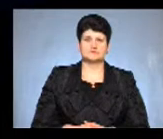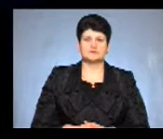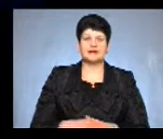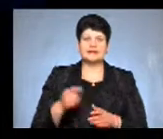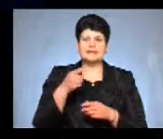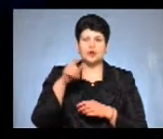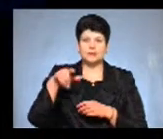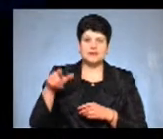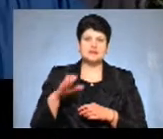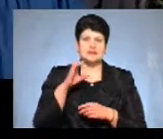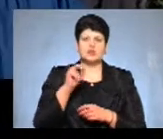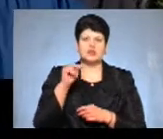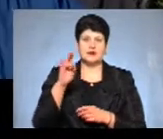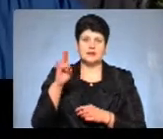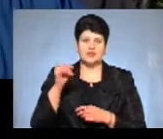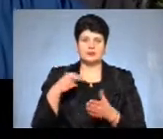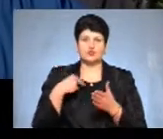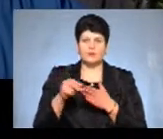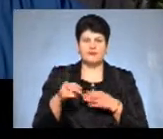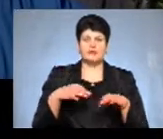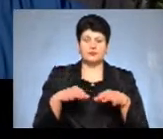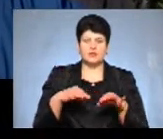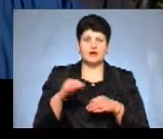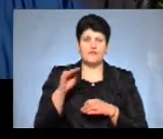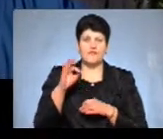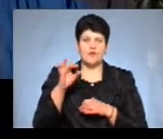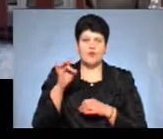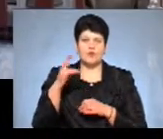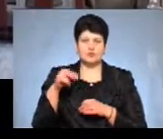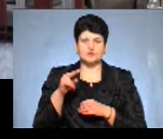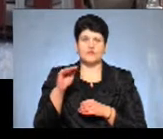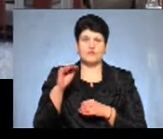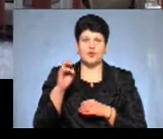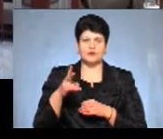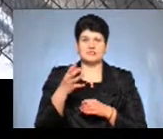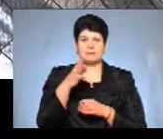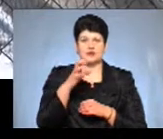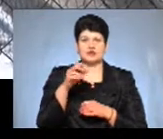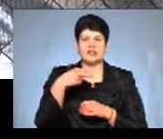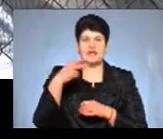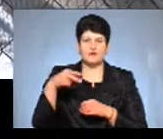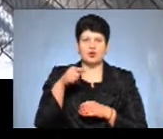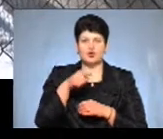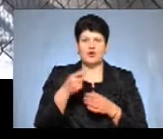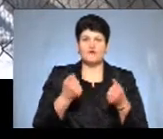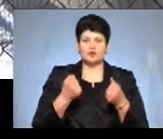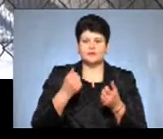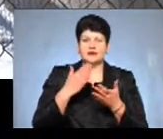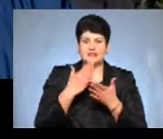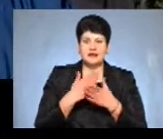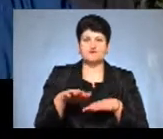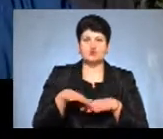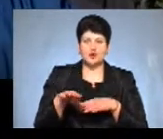Тернополян Сергій Чернець придбав автомобіль Ford Focus в Німеччині за 500 євро. Його автомобіль зараз знаходиться у зоні митного